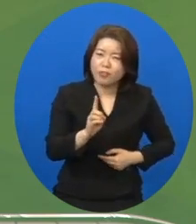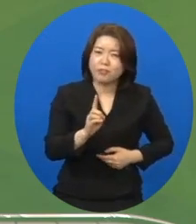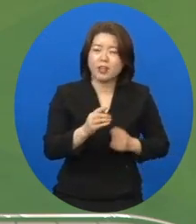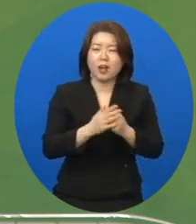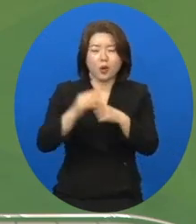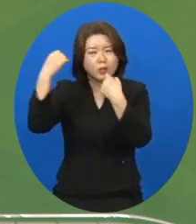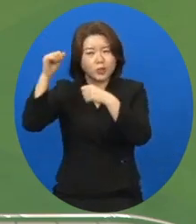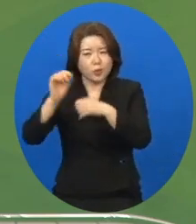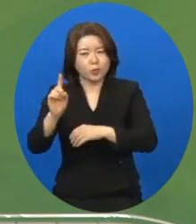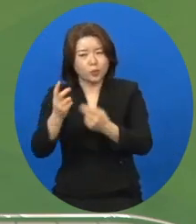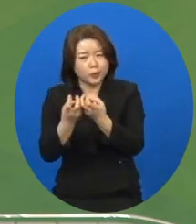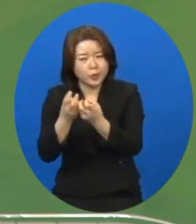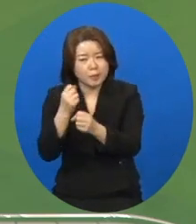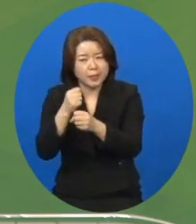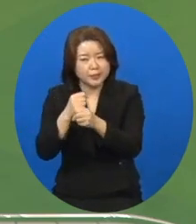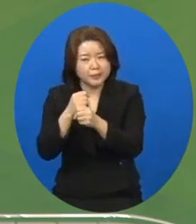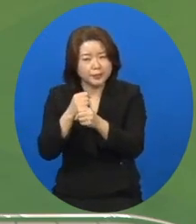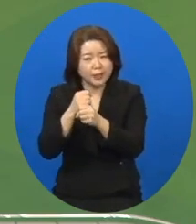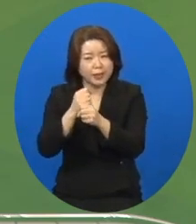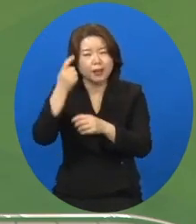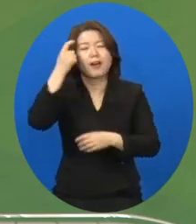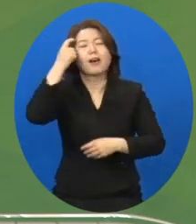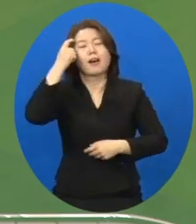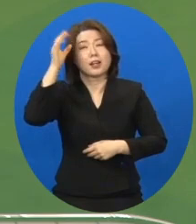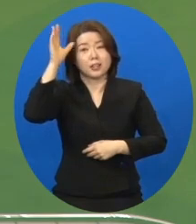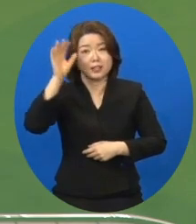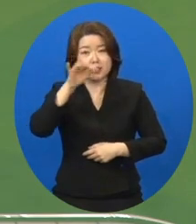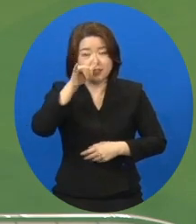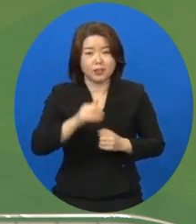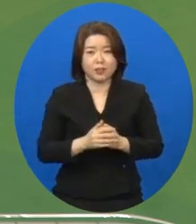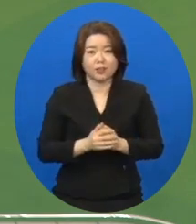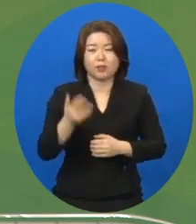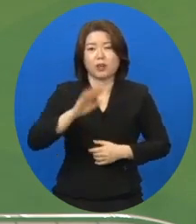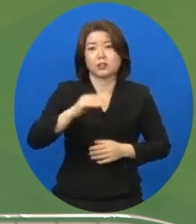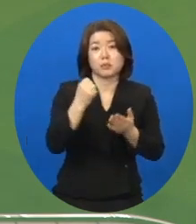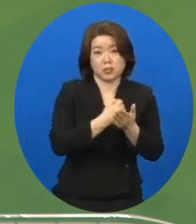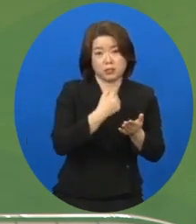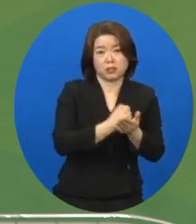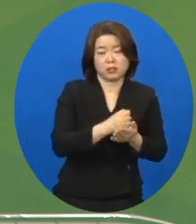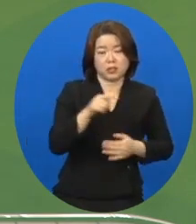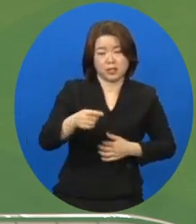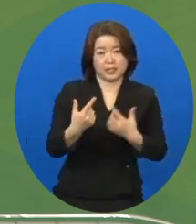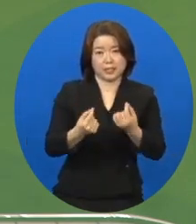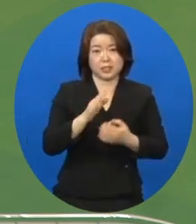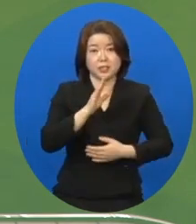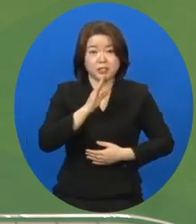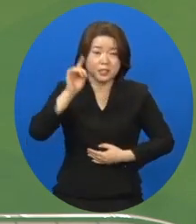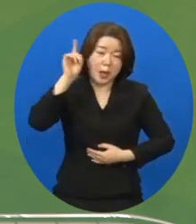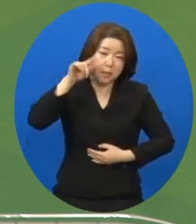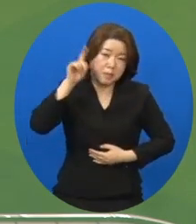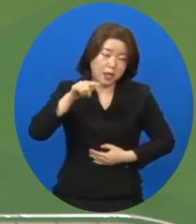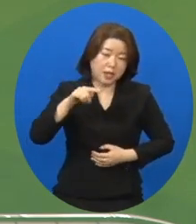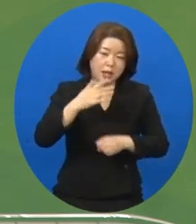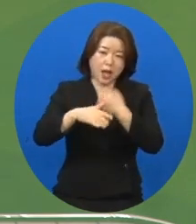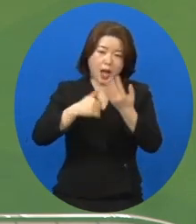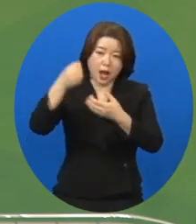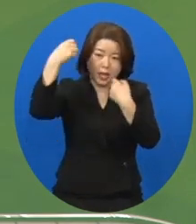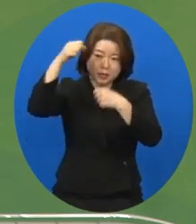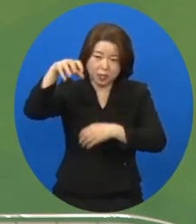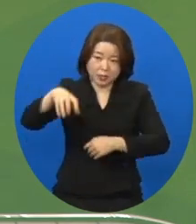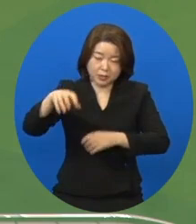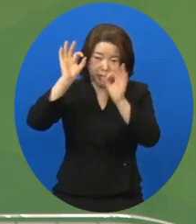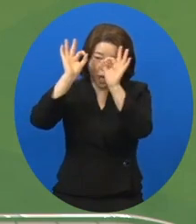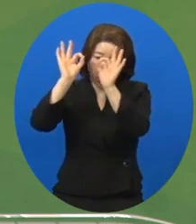연극을 보는 거죠. 그런데 안타깝게도 실제로 그렇게 매일 하나님의 극장을